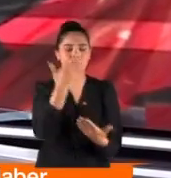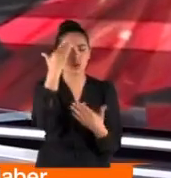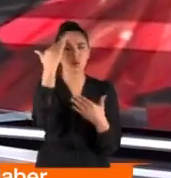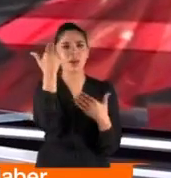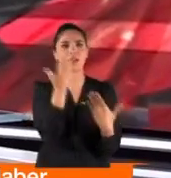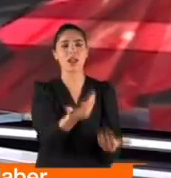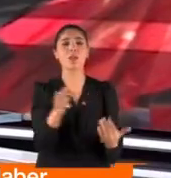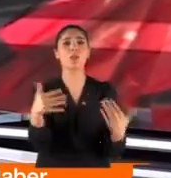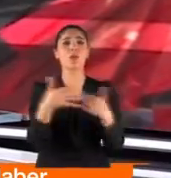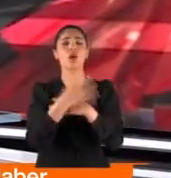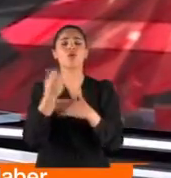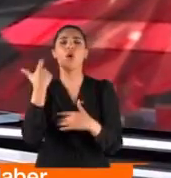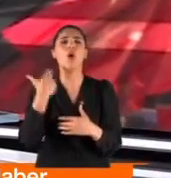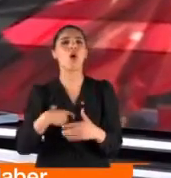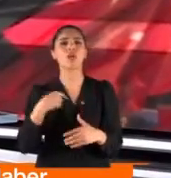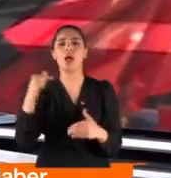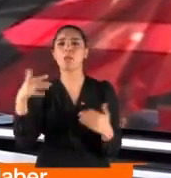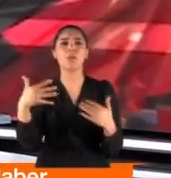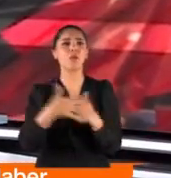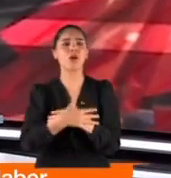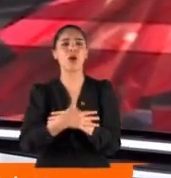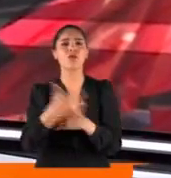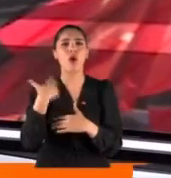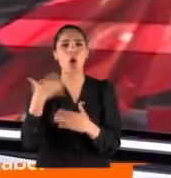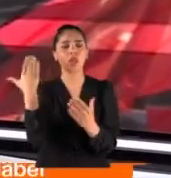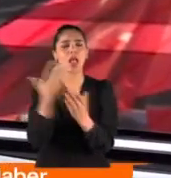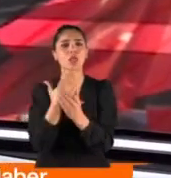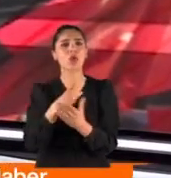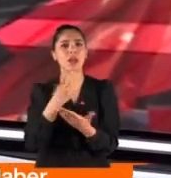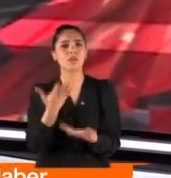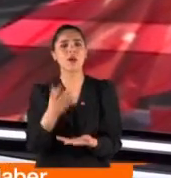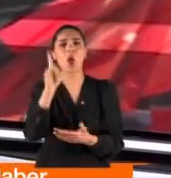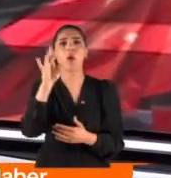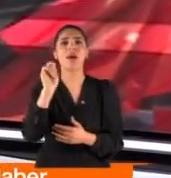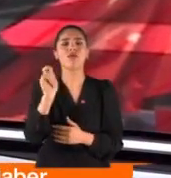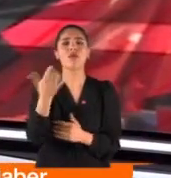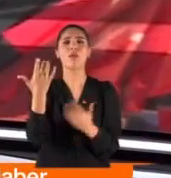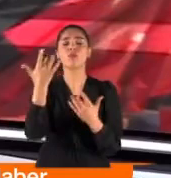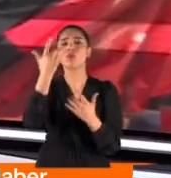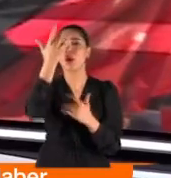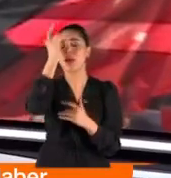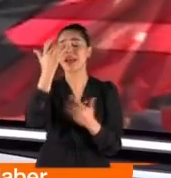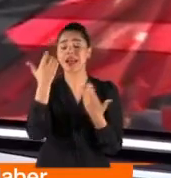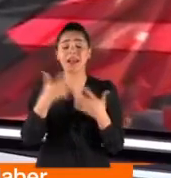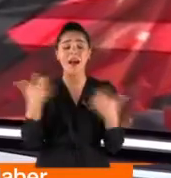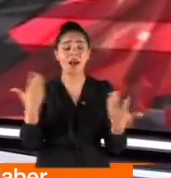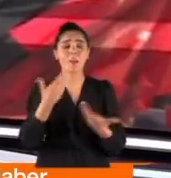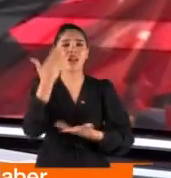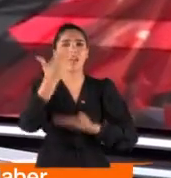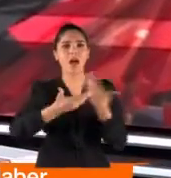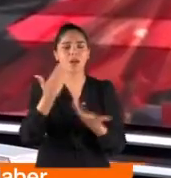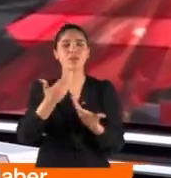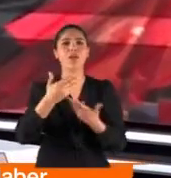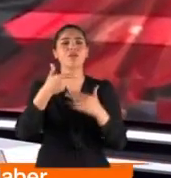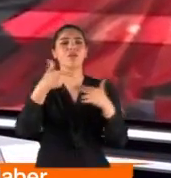Bu gece çok özel. Bu geceye özel dosyalarımız var. 15 Temmuz'un kahramanlarını anlattığımız öykülerimiz ve portrelerimiz